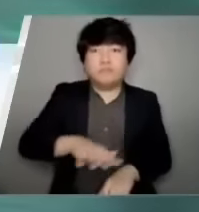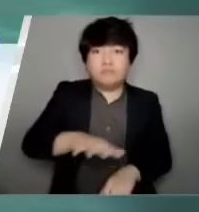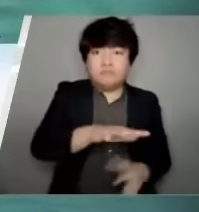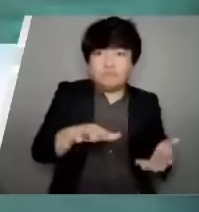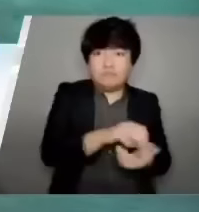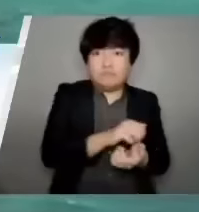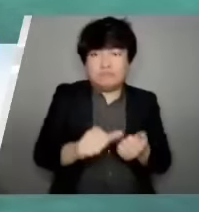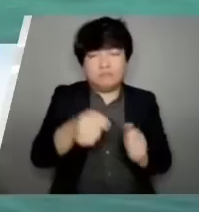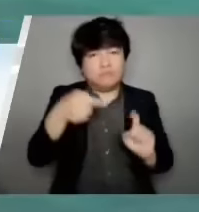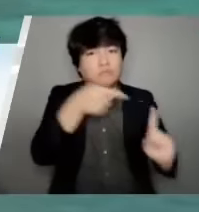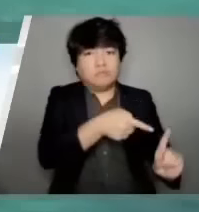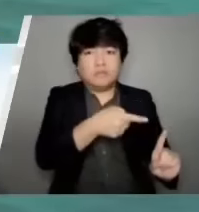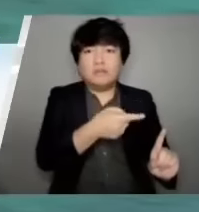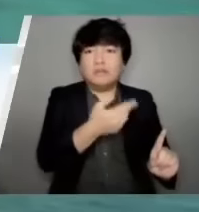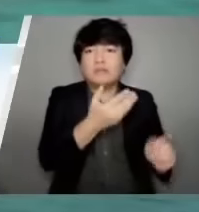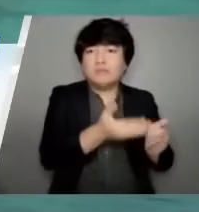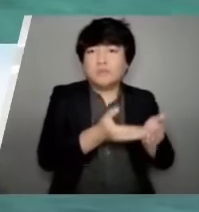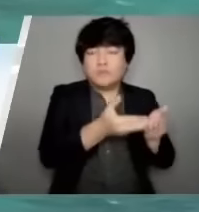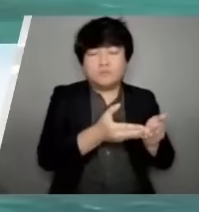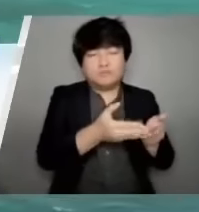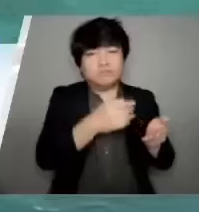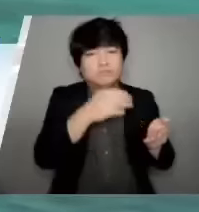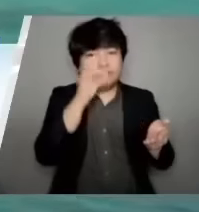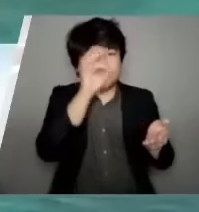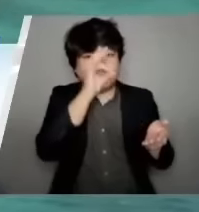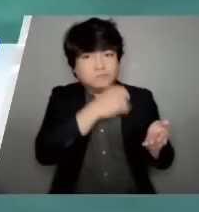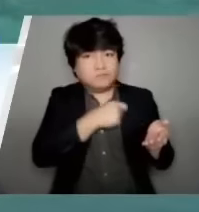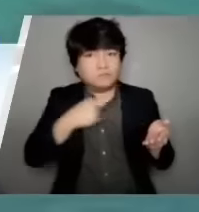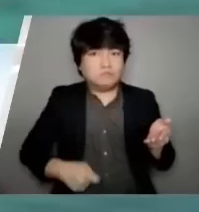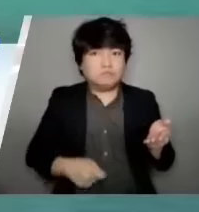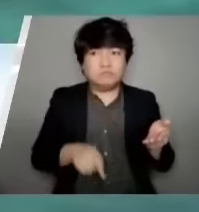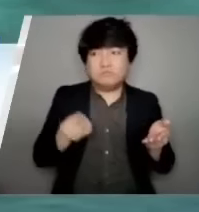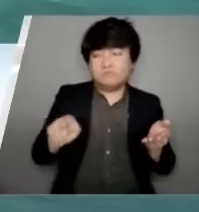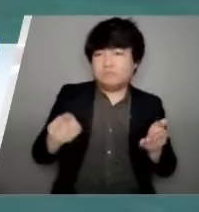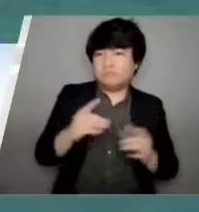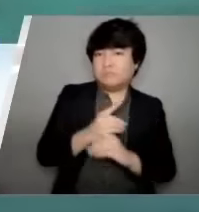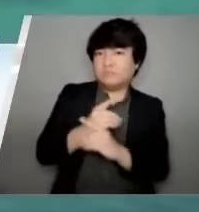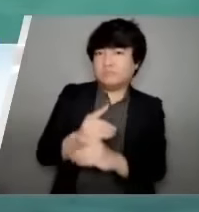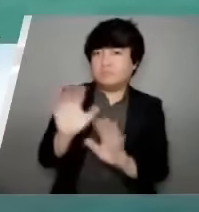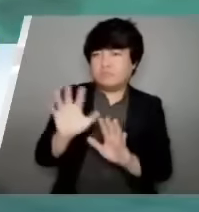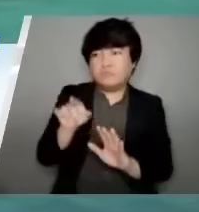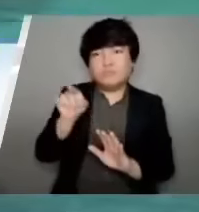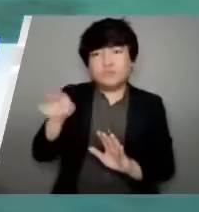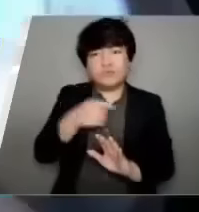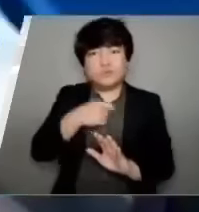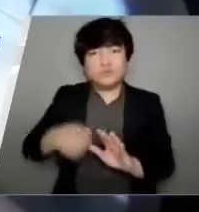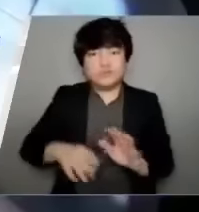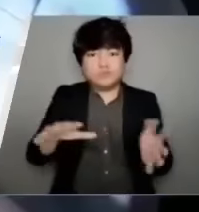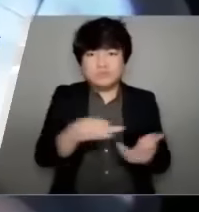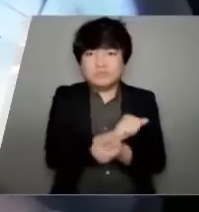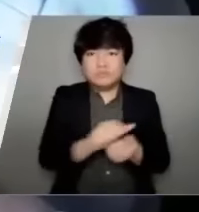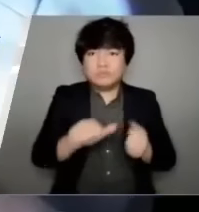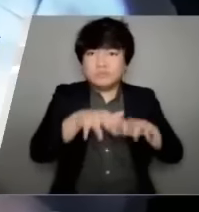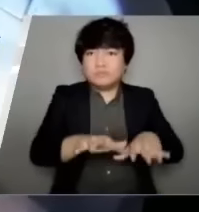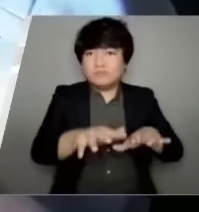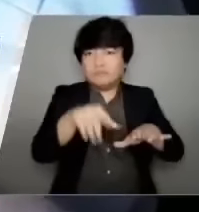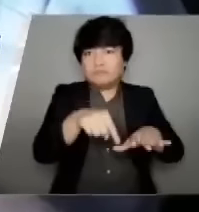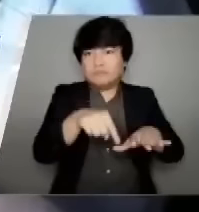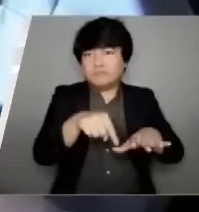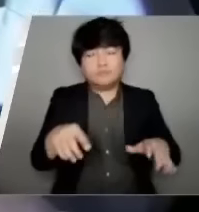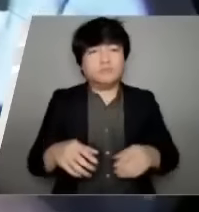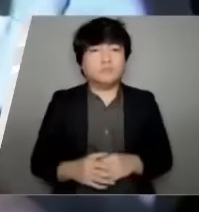Navy, kasaysayan na rin daw ang makapagsasabi na ang China ang sumira sa kalikasan sa West Philippine Sea. We have to go back to